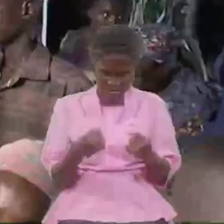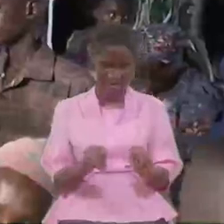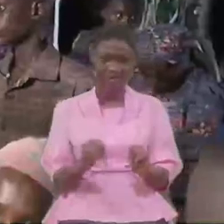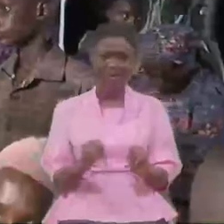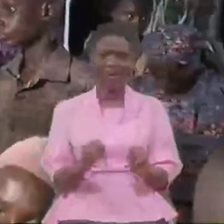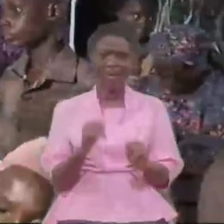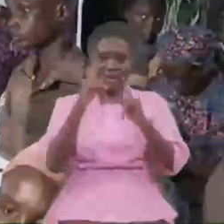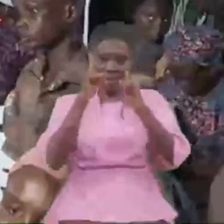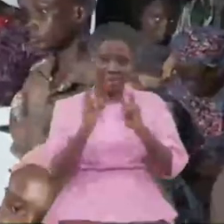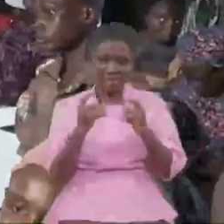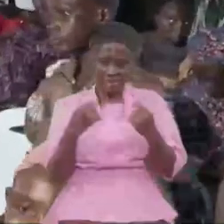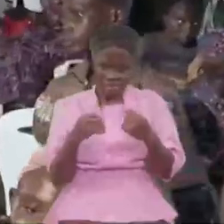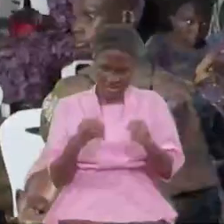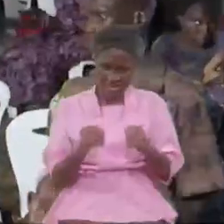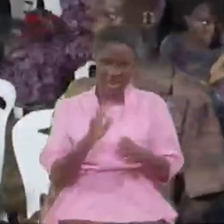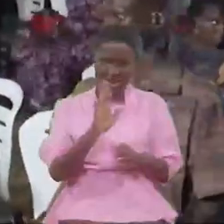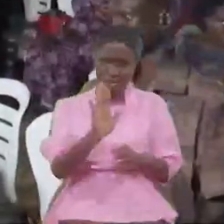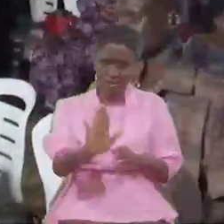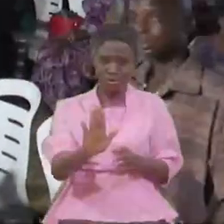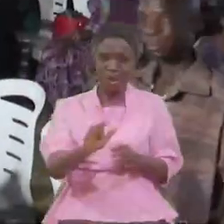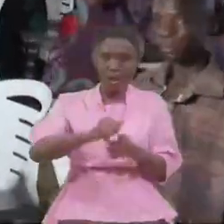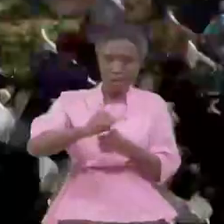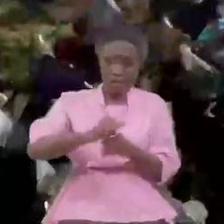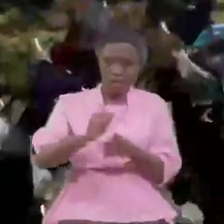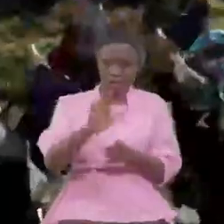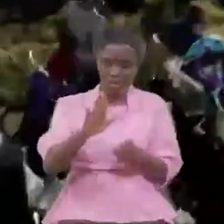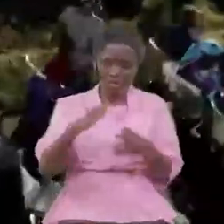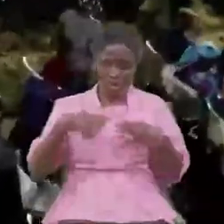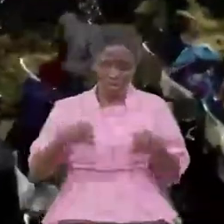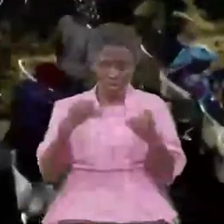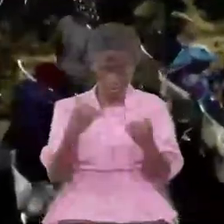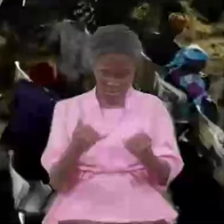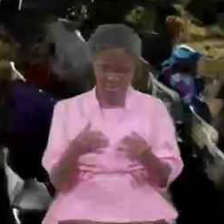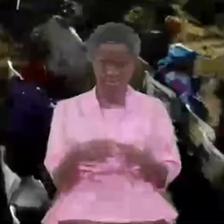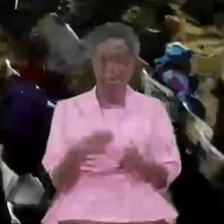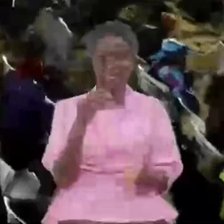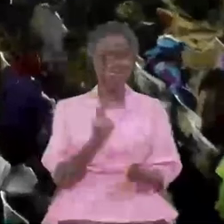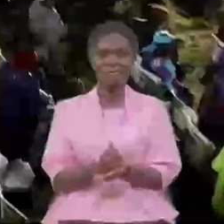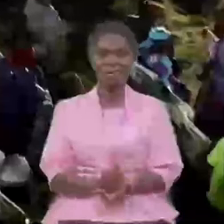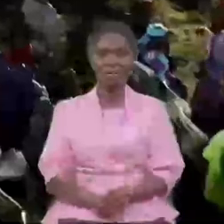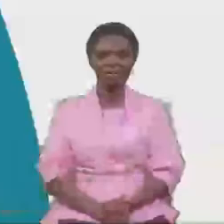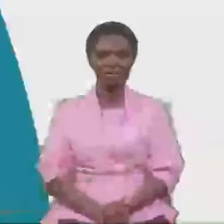Démontrez votre guérison maintenant. Amen.